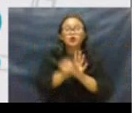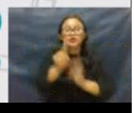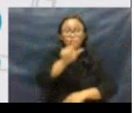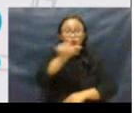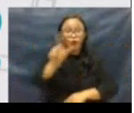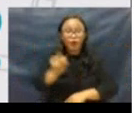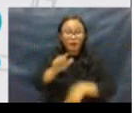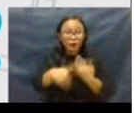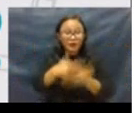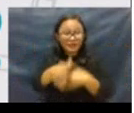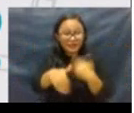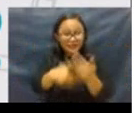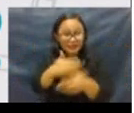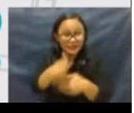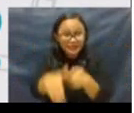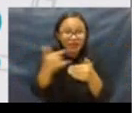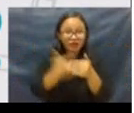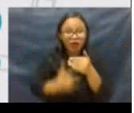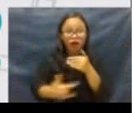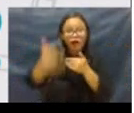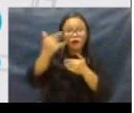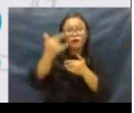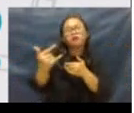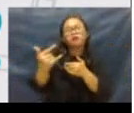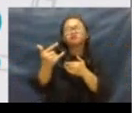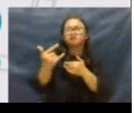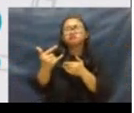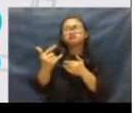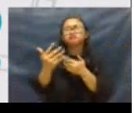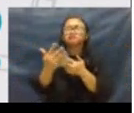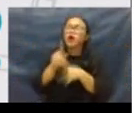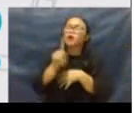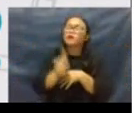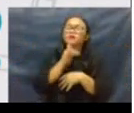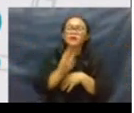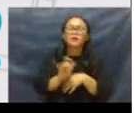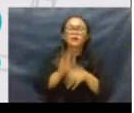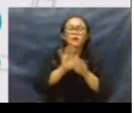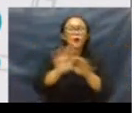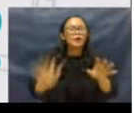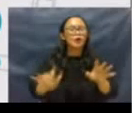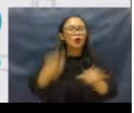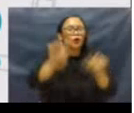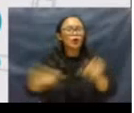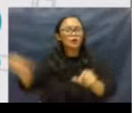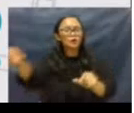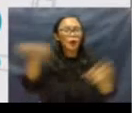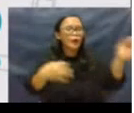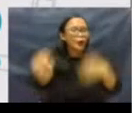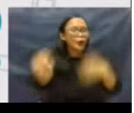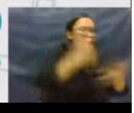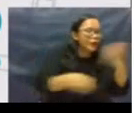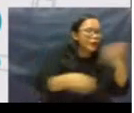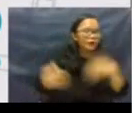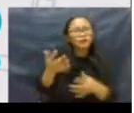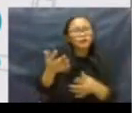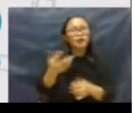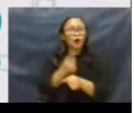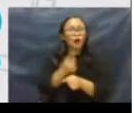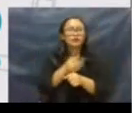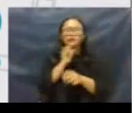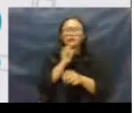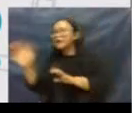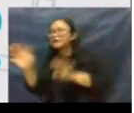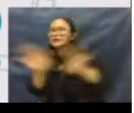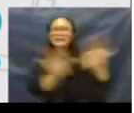Ibu mestinya jadi sangat ramai, jadi sangat berisik. Mungkin malah yang Bapak dan Ibu kesulitan nanti adalah menghentikan